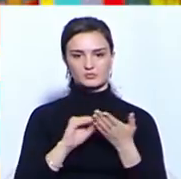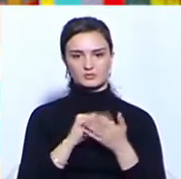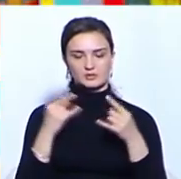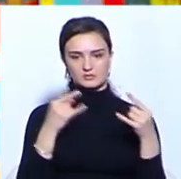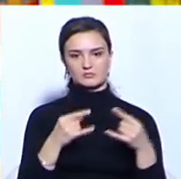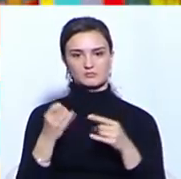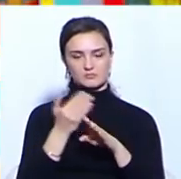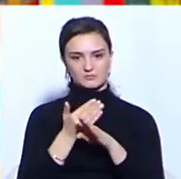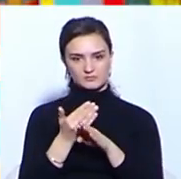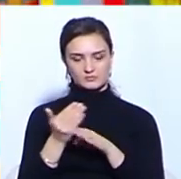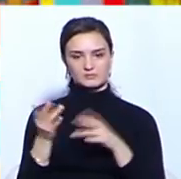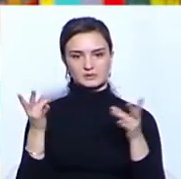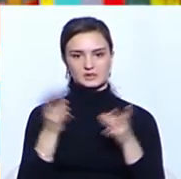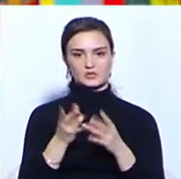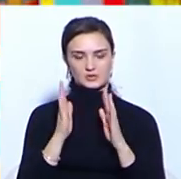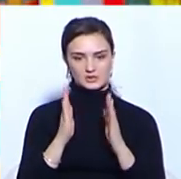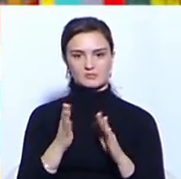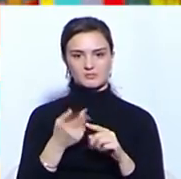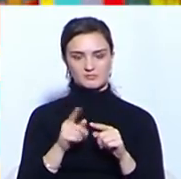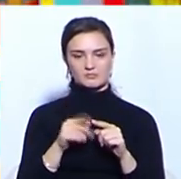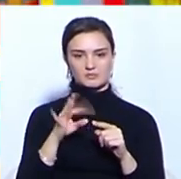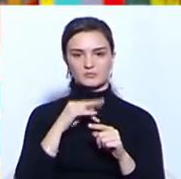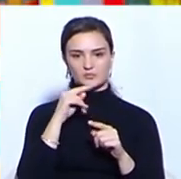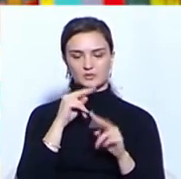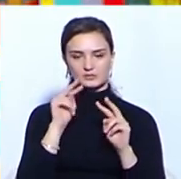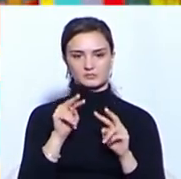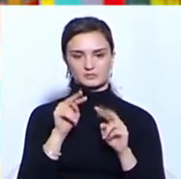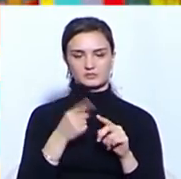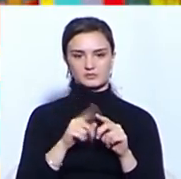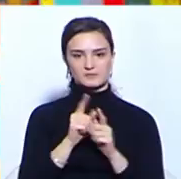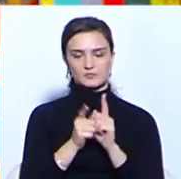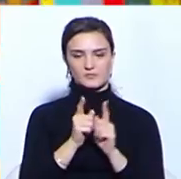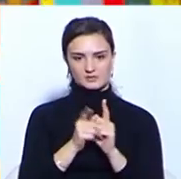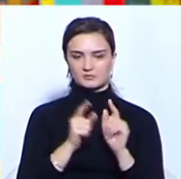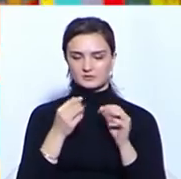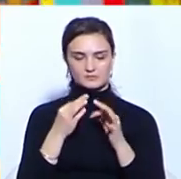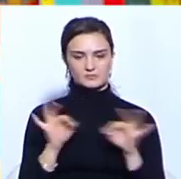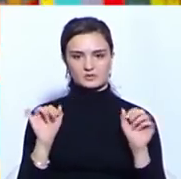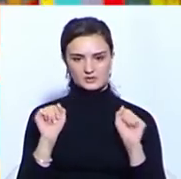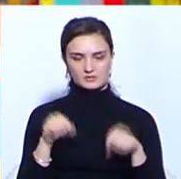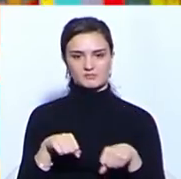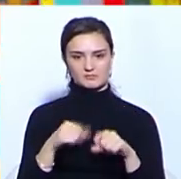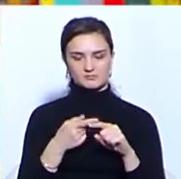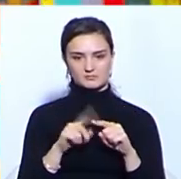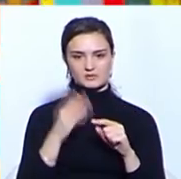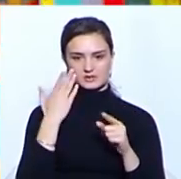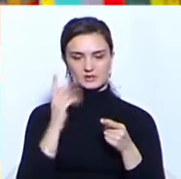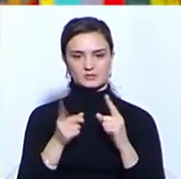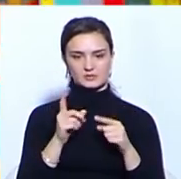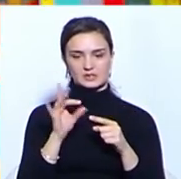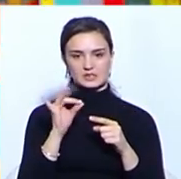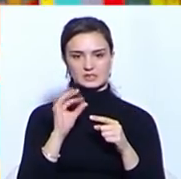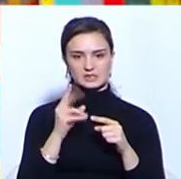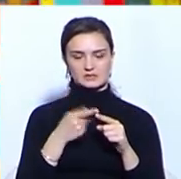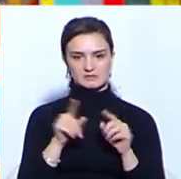ეხოსკოპია ცოტა მოგვიანებით ეტაპზე საჭირო იქნება, მაგრამ ნუ ყურადღების მიქცევით ამის მოგვარება თავისუფლად შეიძლება. და რეალურად რისკი